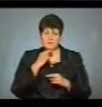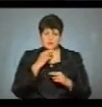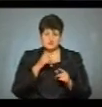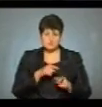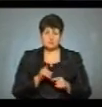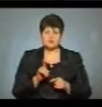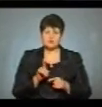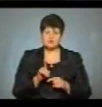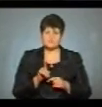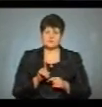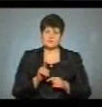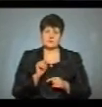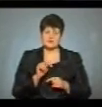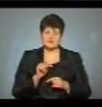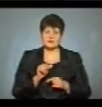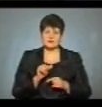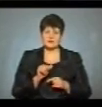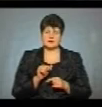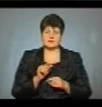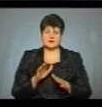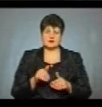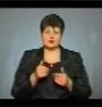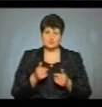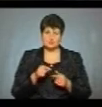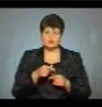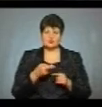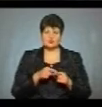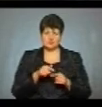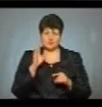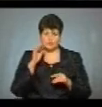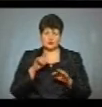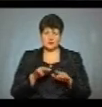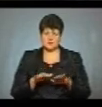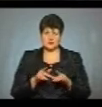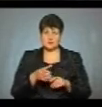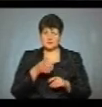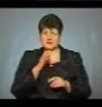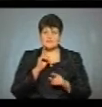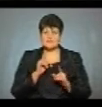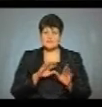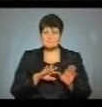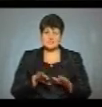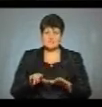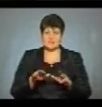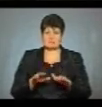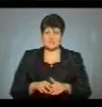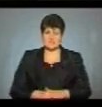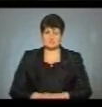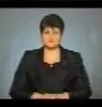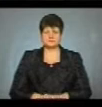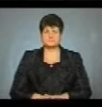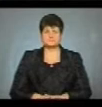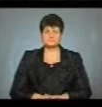що в таких випадках ми рекомендуємо цю воду кип'ятити і вживати тільки після кип'ятіння. Любов Гадомська,